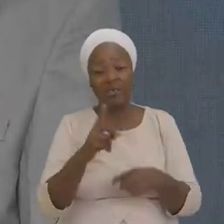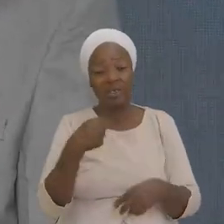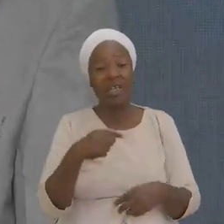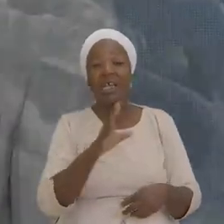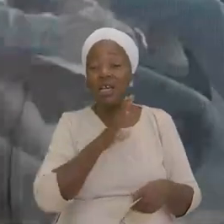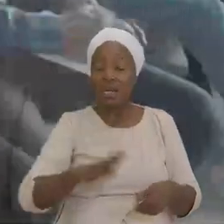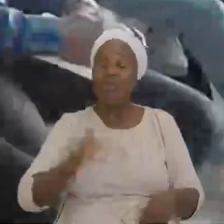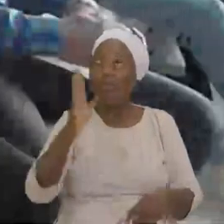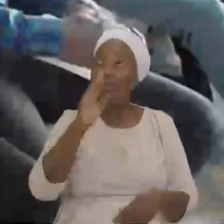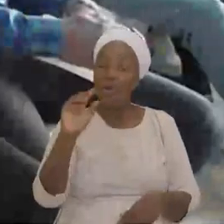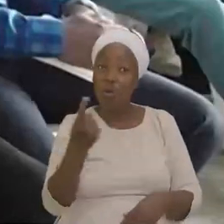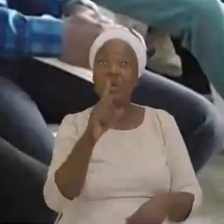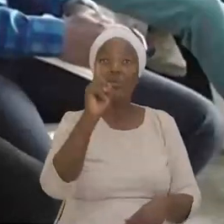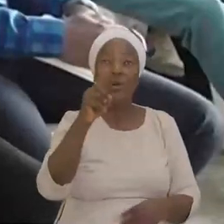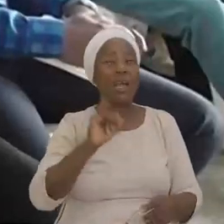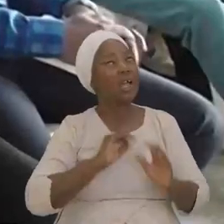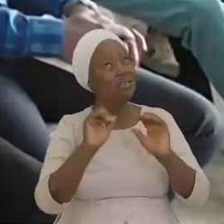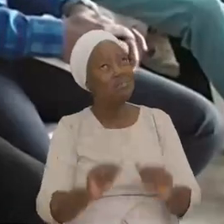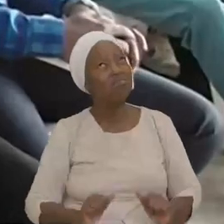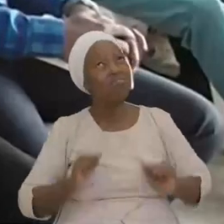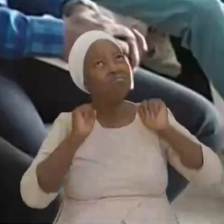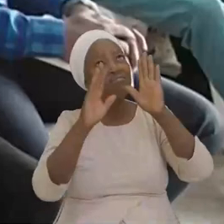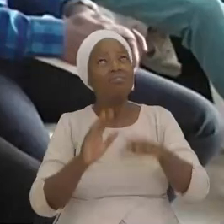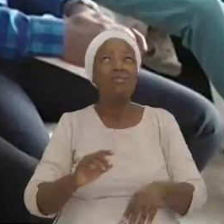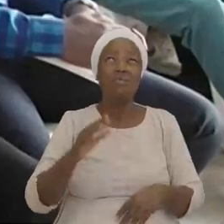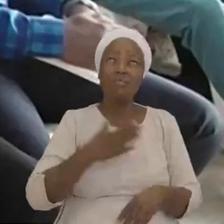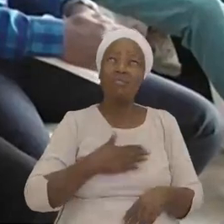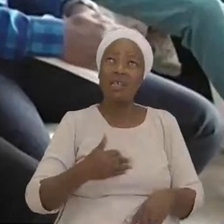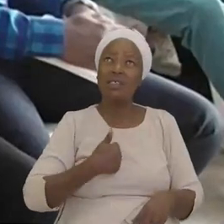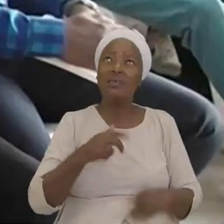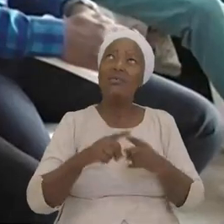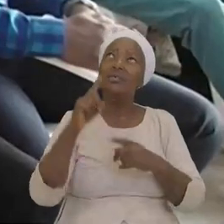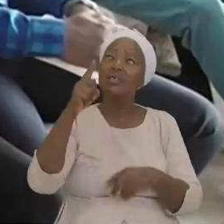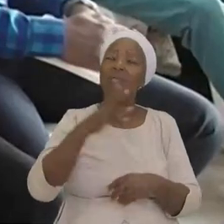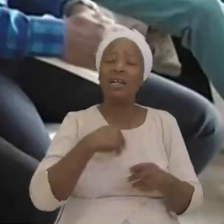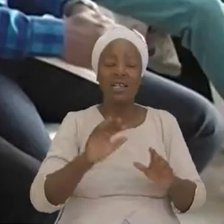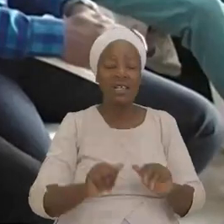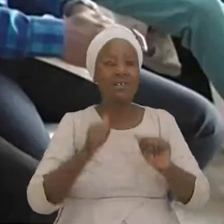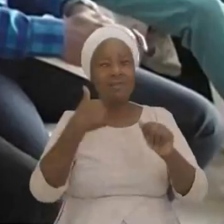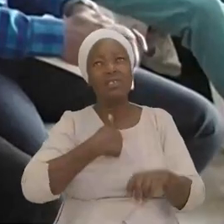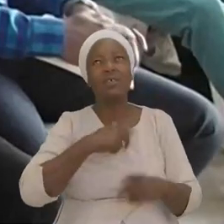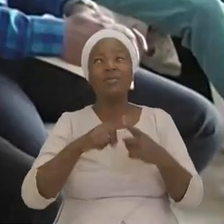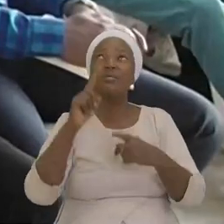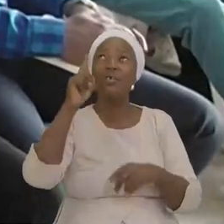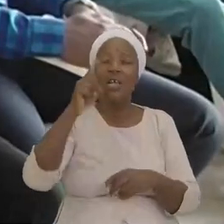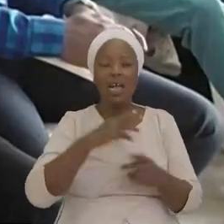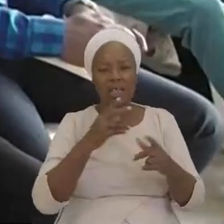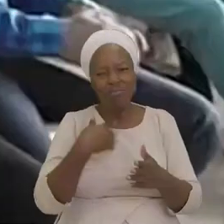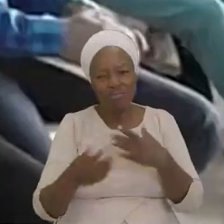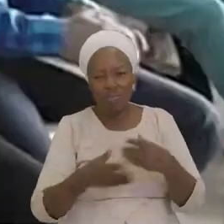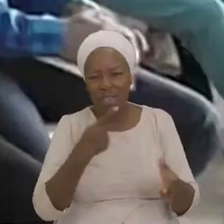Et dit Christ sera le seul. Je me soumets à lui. Je me donne à